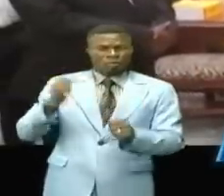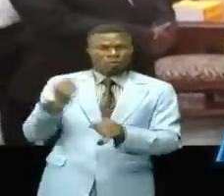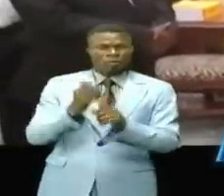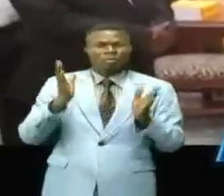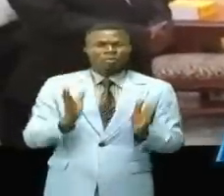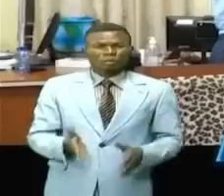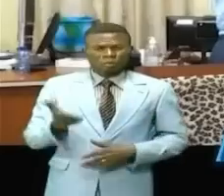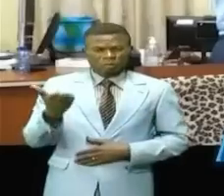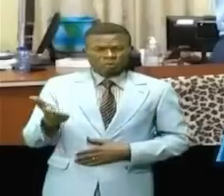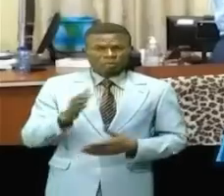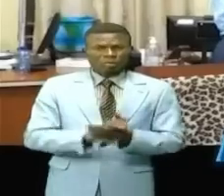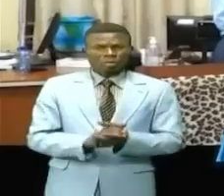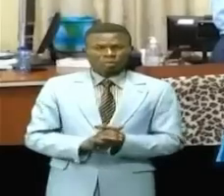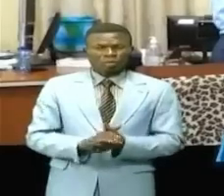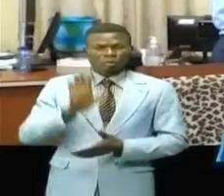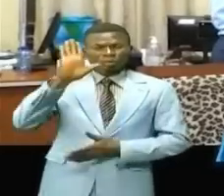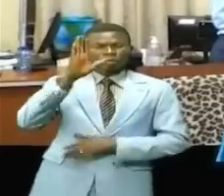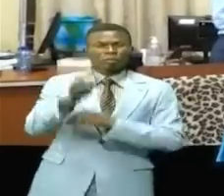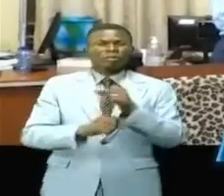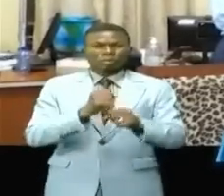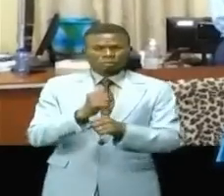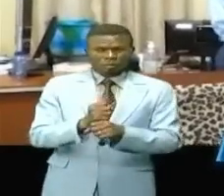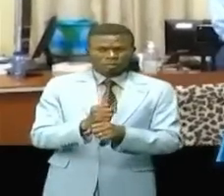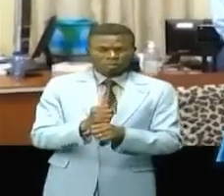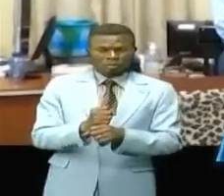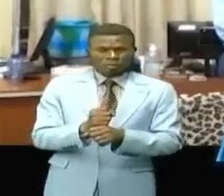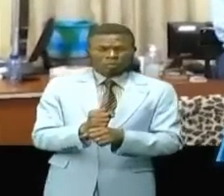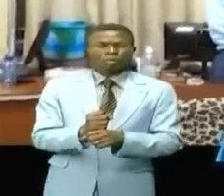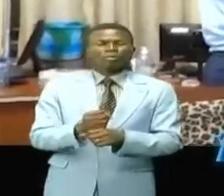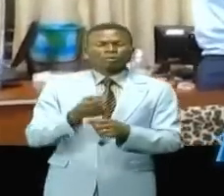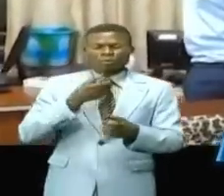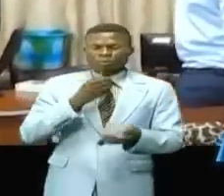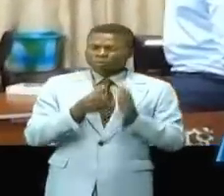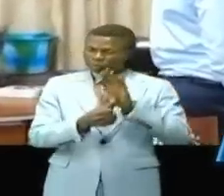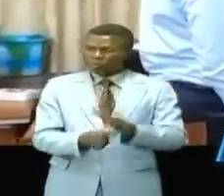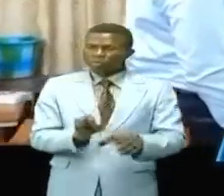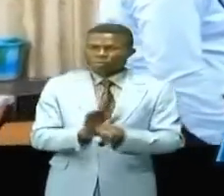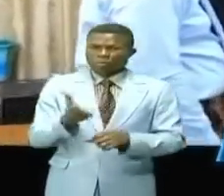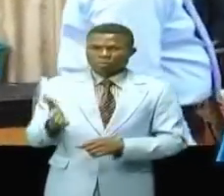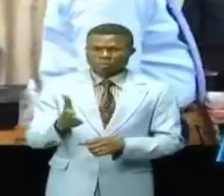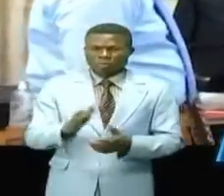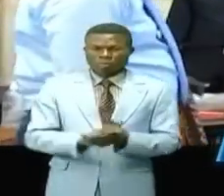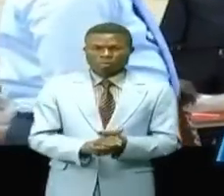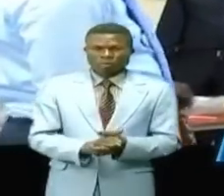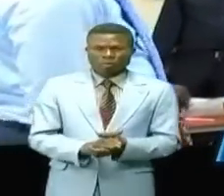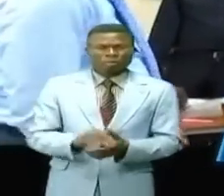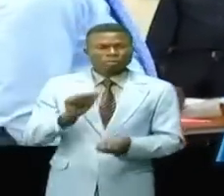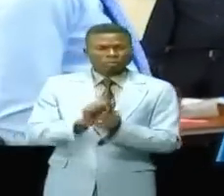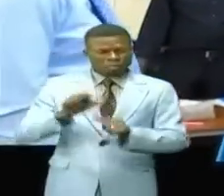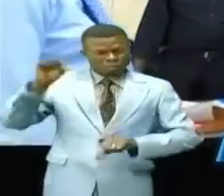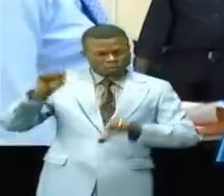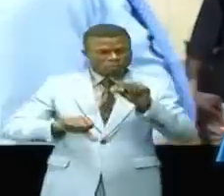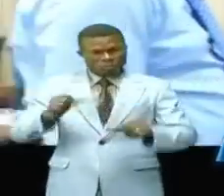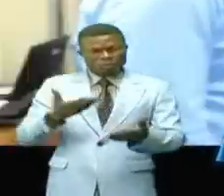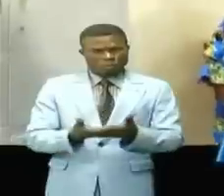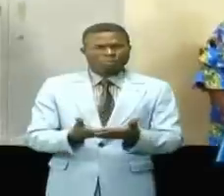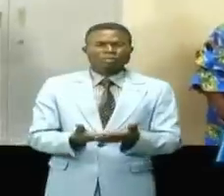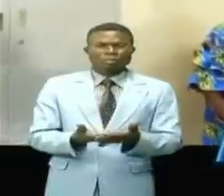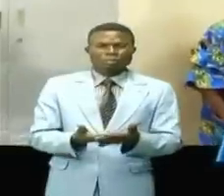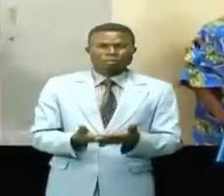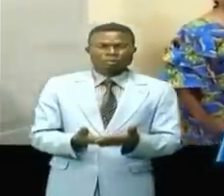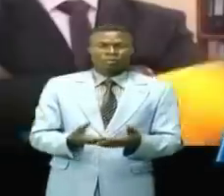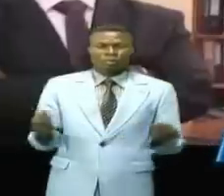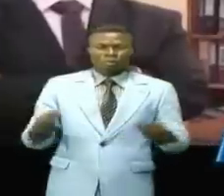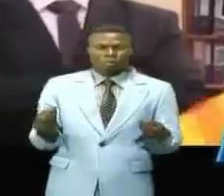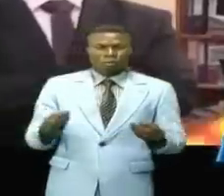fonctionnaires. Depuis 5 ans, il fait l'intérim, il n'est même pas payé pour le bureau. Déjà, il faut lui faire justice, très rapidement. Monsieur, vous